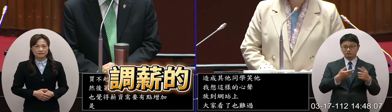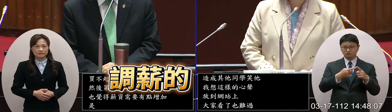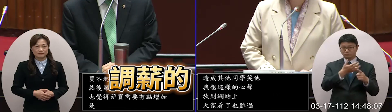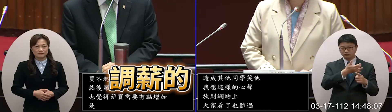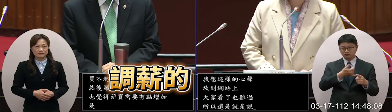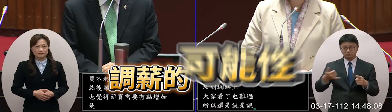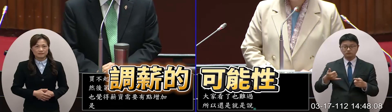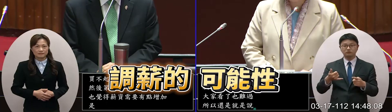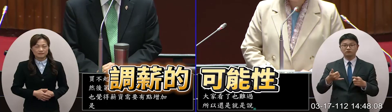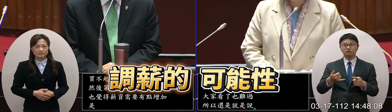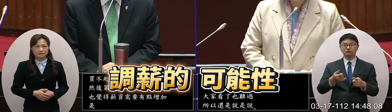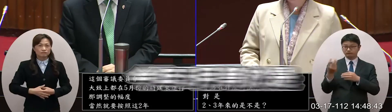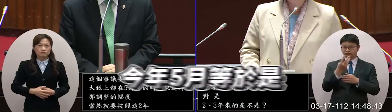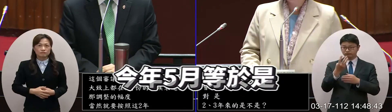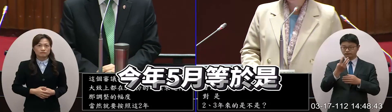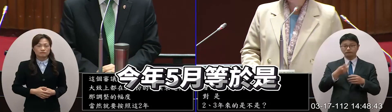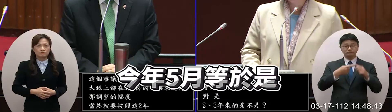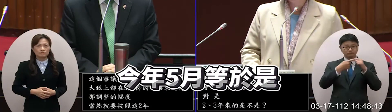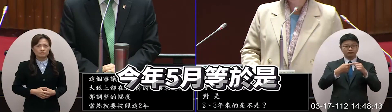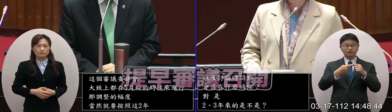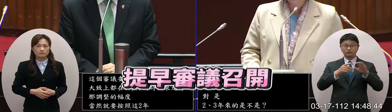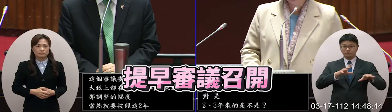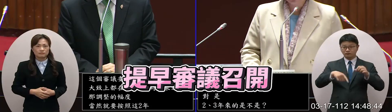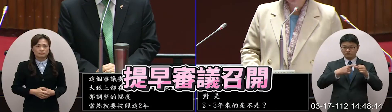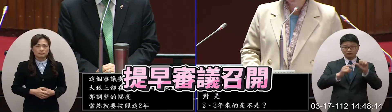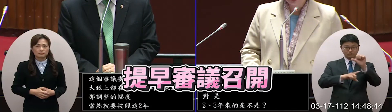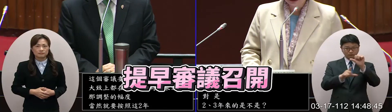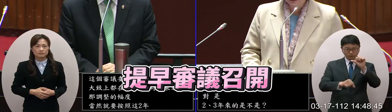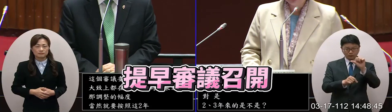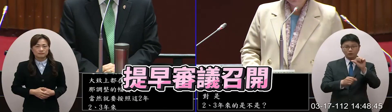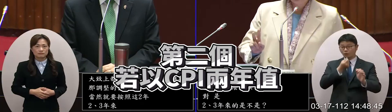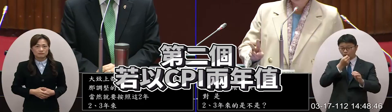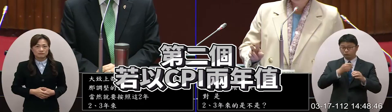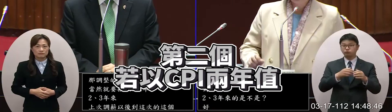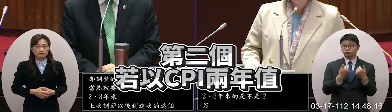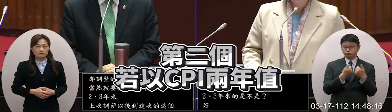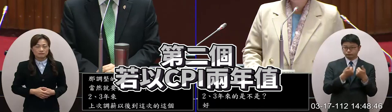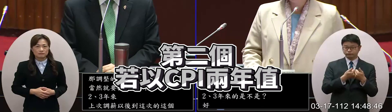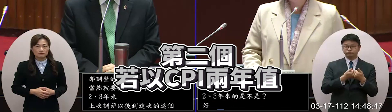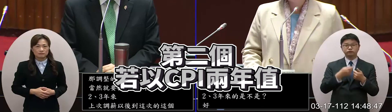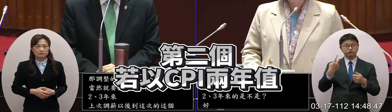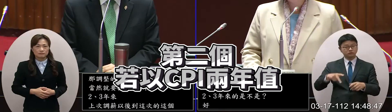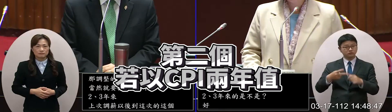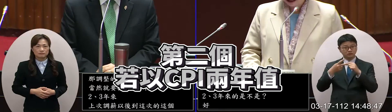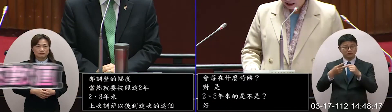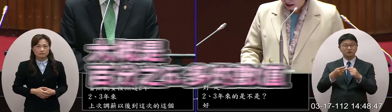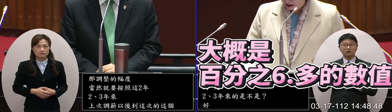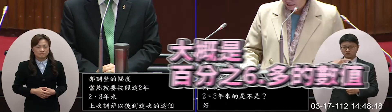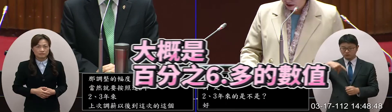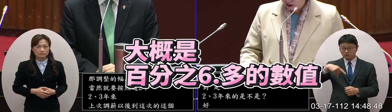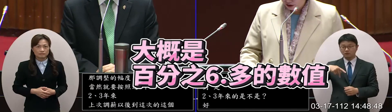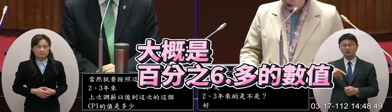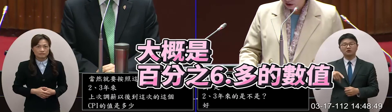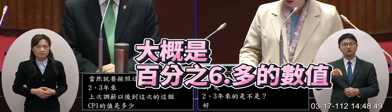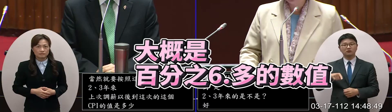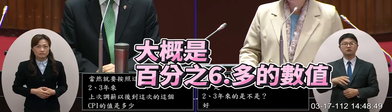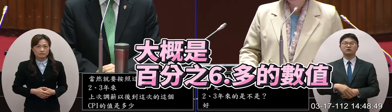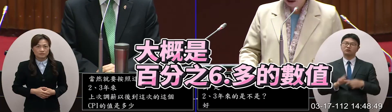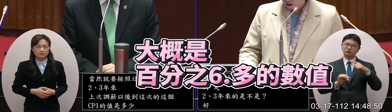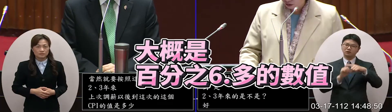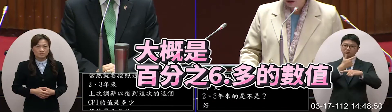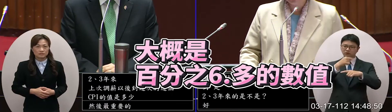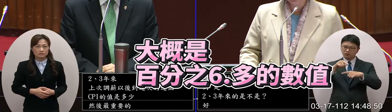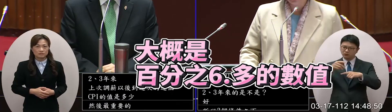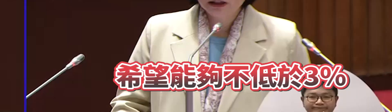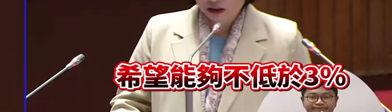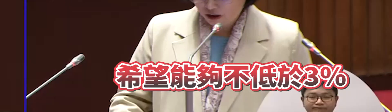会有调薪的可能性。今年五月等于是提早审议召开。第二个，如果以 CPI 两年值，大概是6%多的